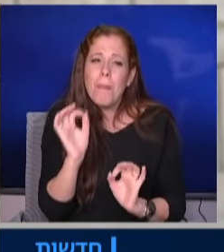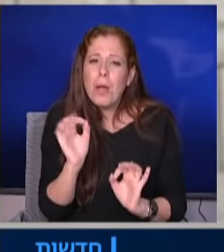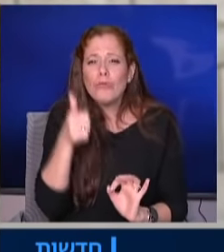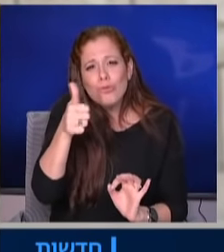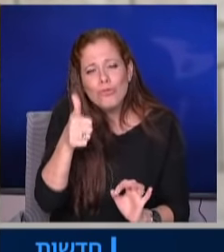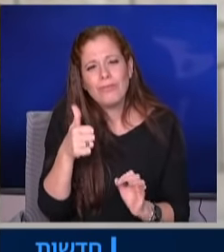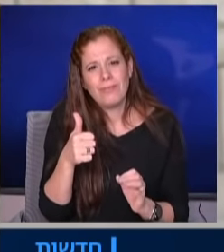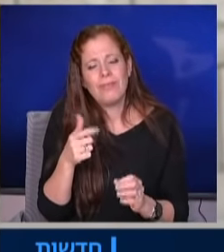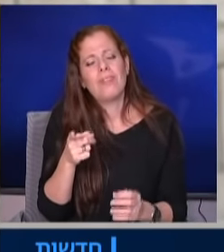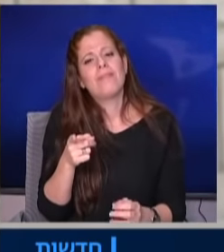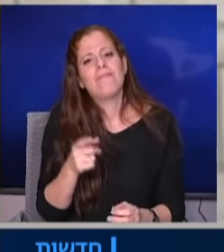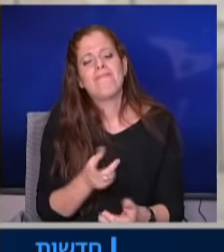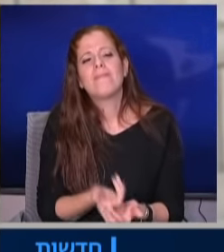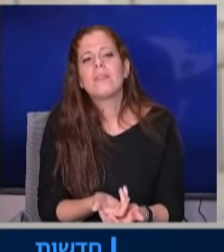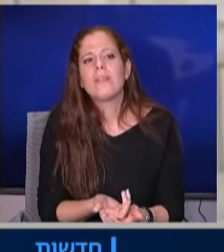باصبعه